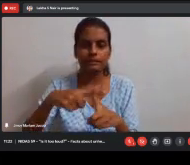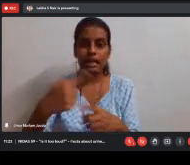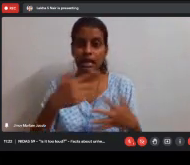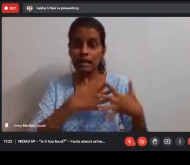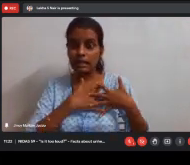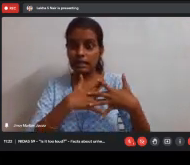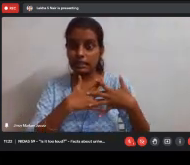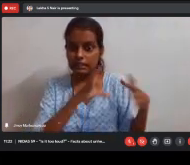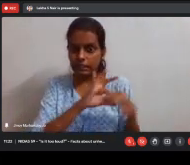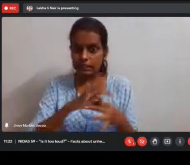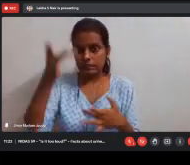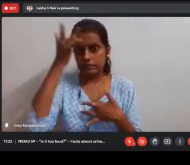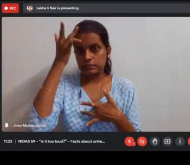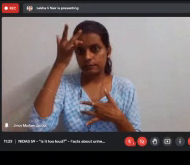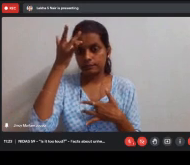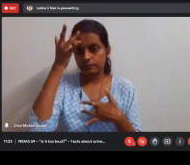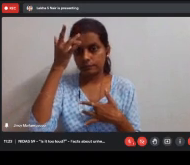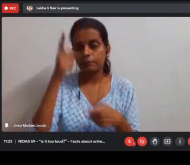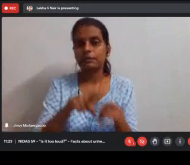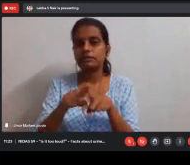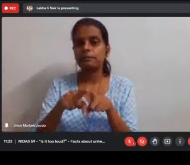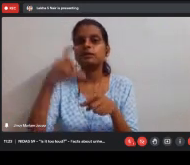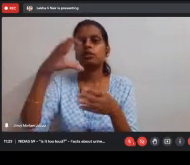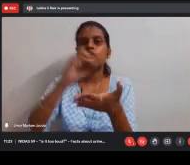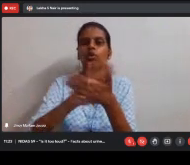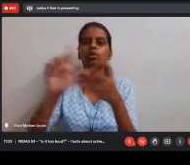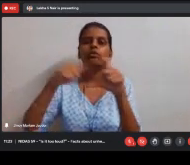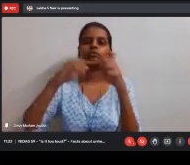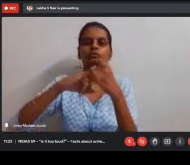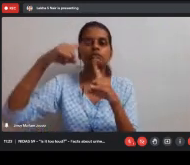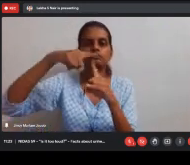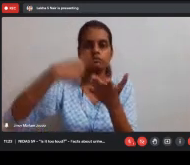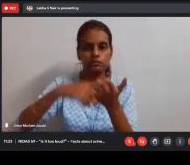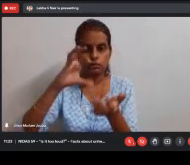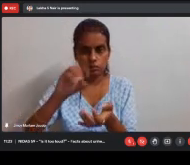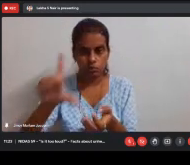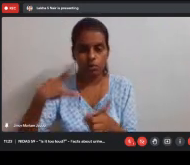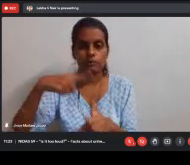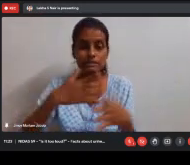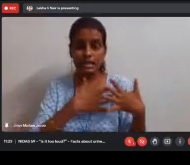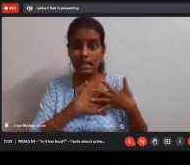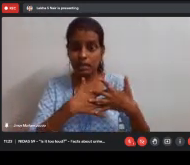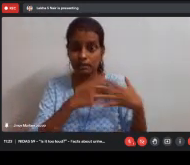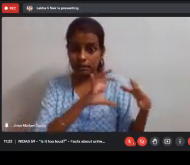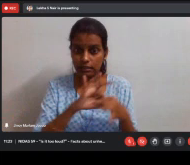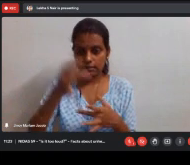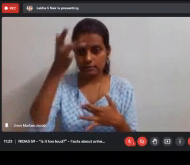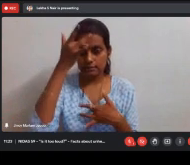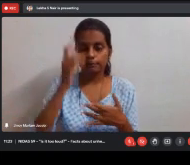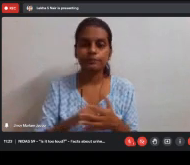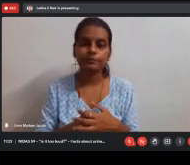എന്തൊക്കെയാണ്? ജനിതകമായിട്ടുള്ള കാരണങ്ങളുണ്ട്. സിഗരറ്റ് സ്മോക്കിംഗ് ഒരു കാരണമാണ്. ഡയബറ്റീസ്